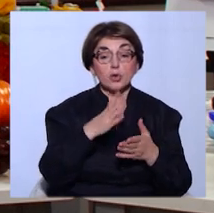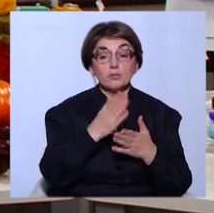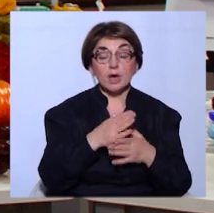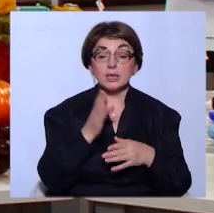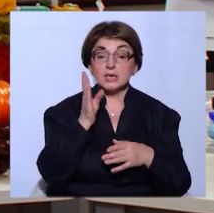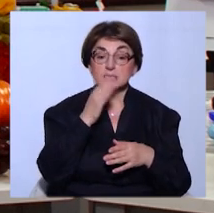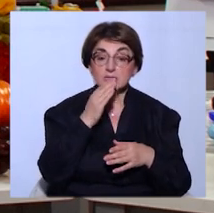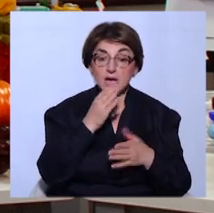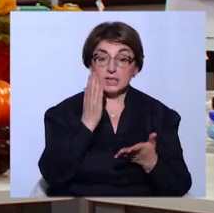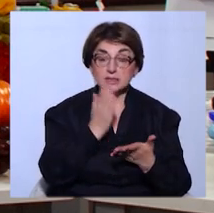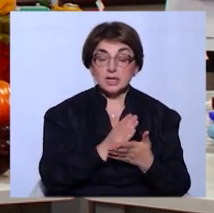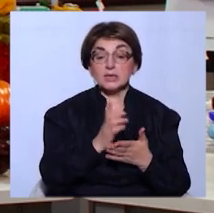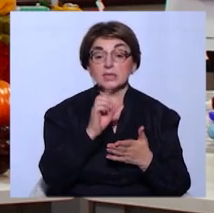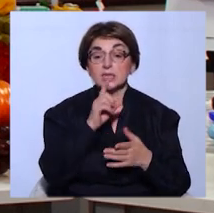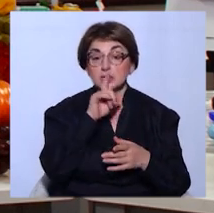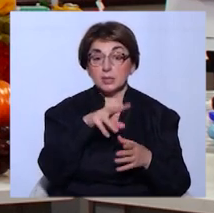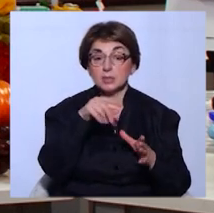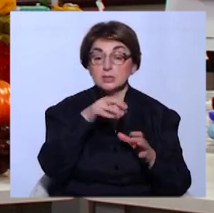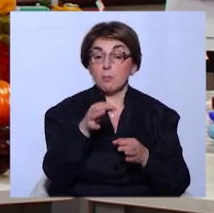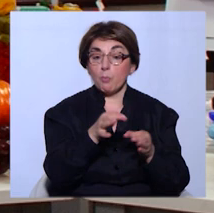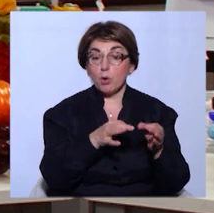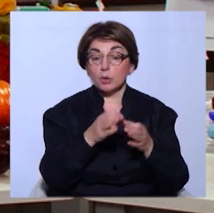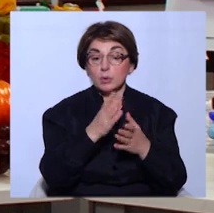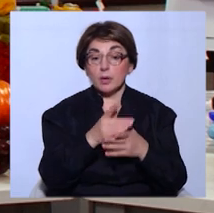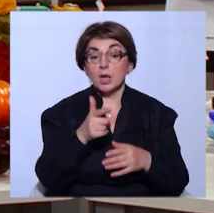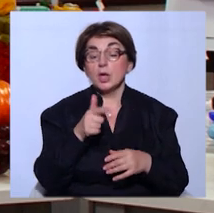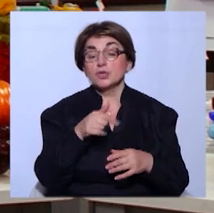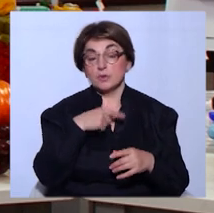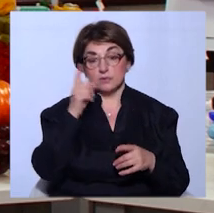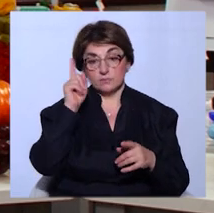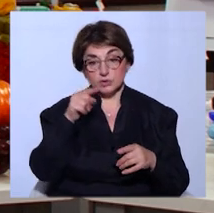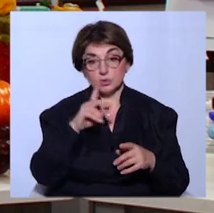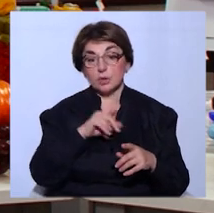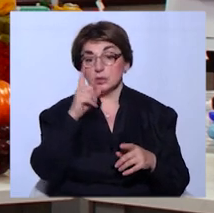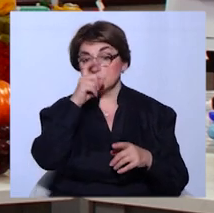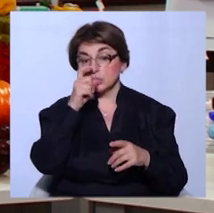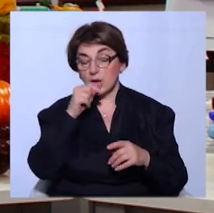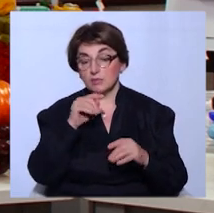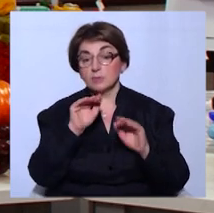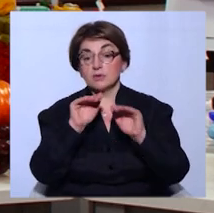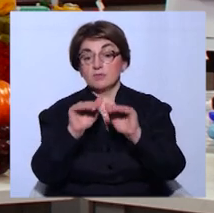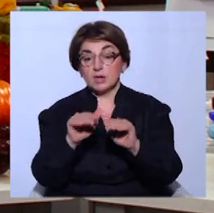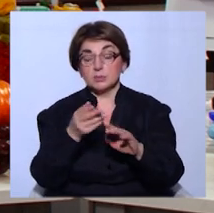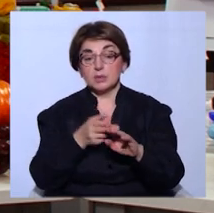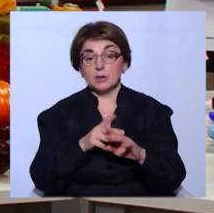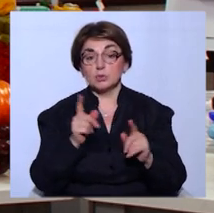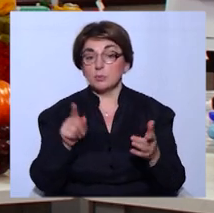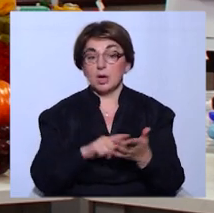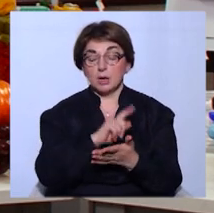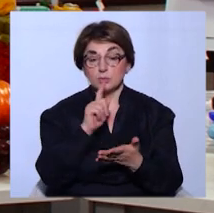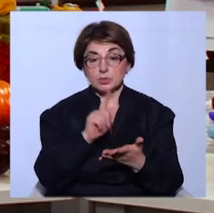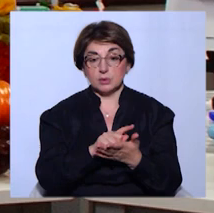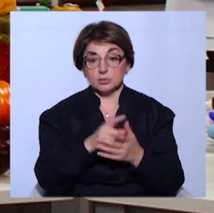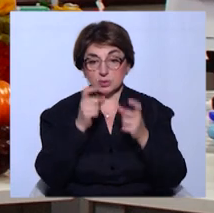ვეხებით ჩვენ მჟავებს, თან გოგირდმჟავა ძალიან ძლიერი მჟავაა. და ვიწყებთ ექსპერიმენტს, მინდა რომ სათვალეც